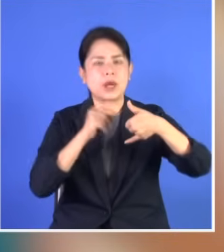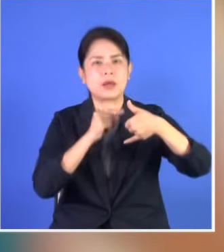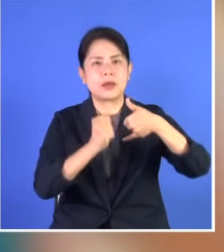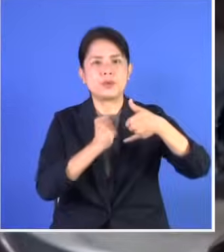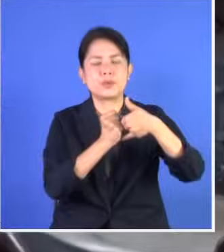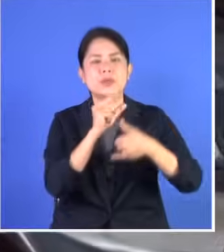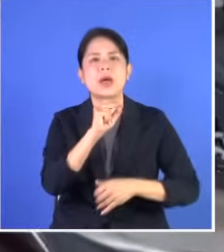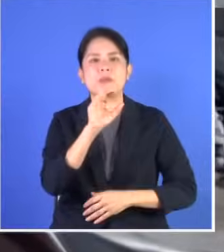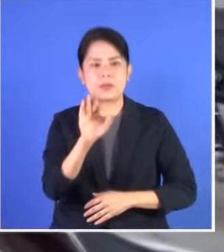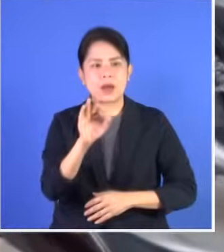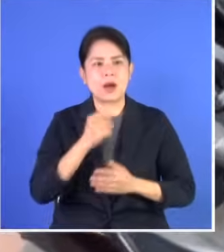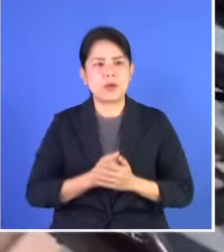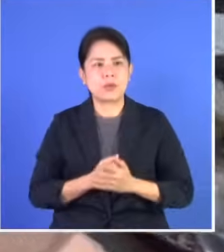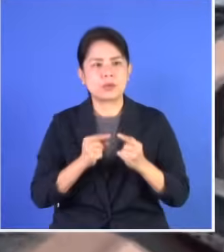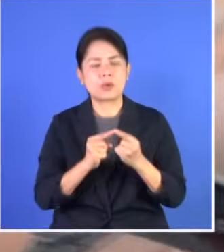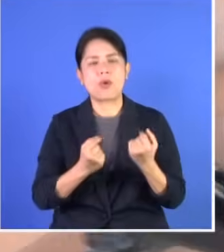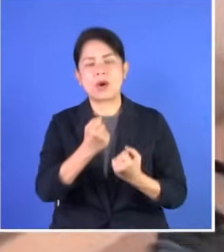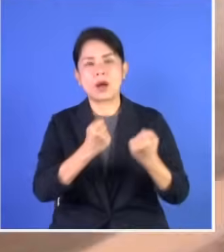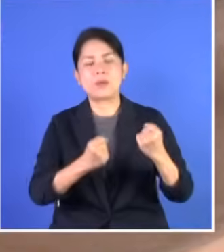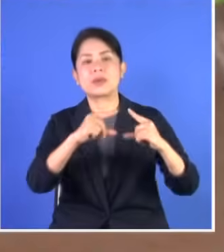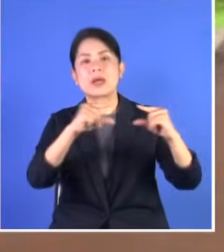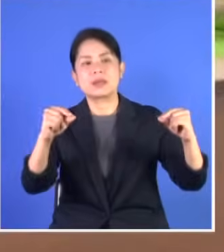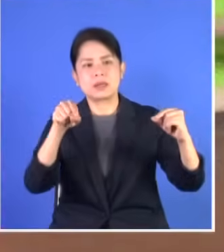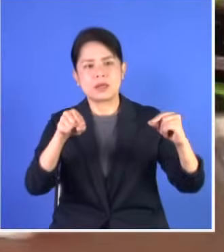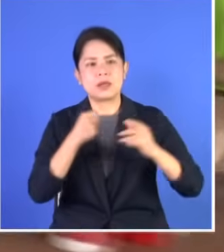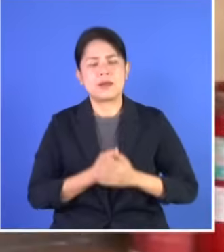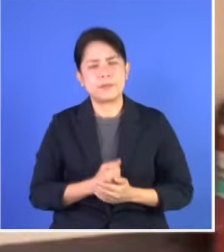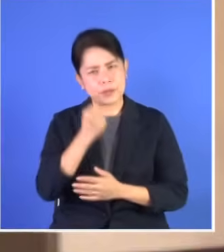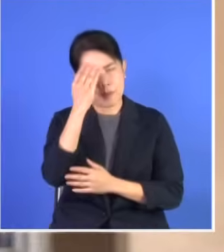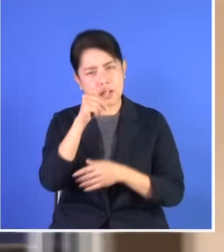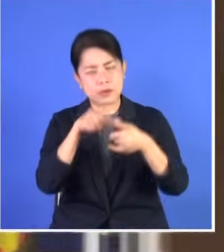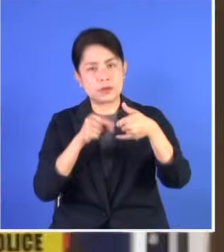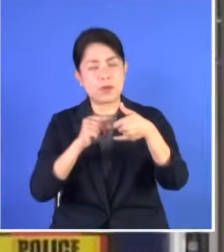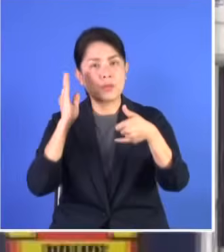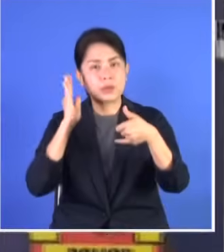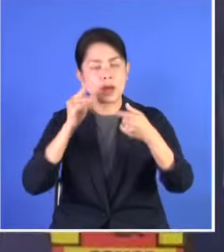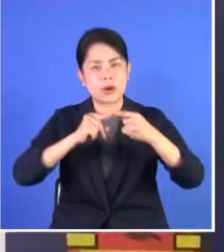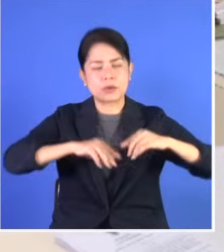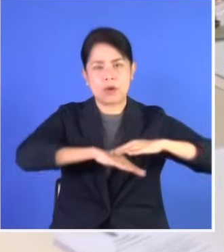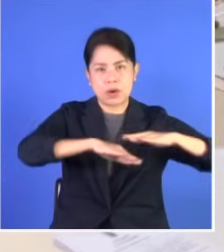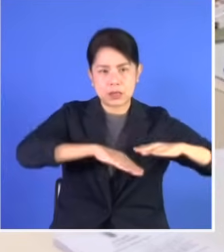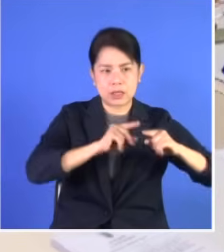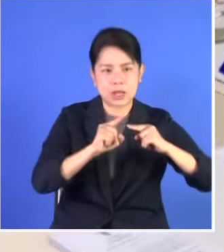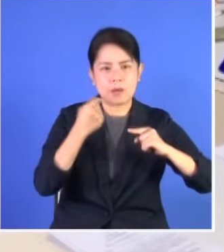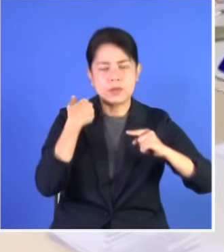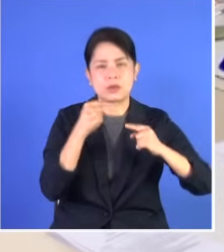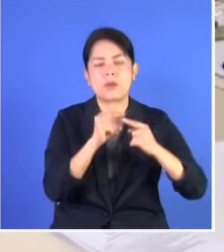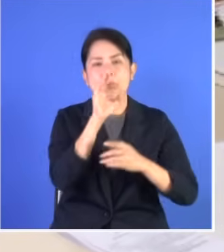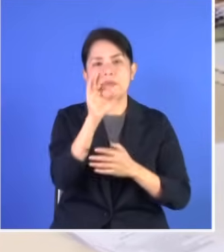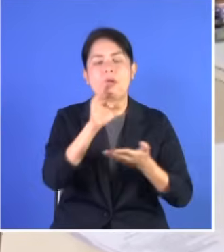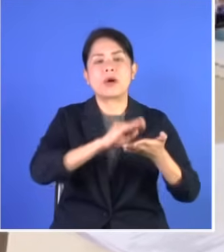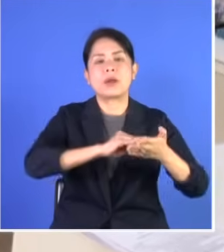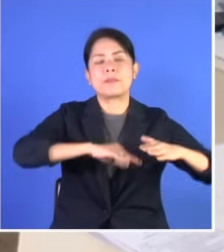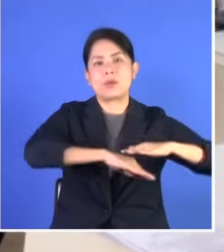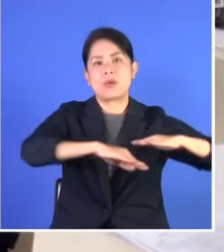แท็กซี่เป็นผู้โพสต์นะไปติดตามความคืบหน้าในเรื่องนี้หลังจากที่เขาเนี่ยก็เอาเอกสารต่างๆเนี่ยครับไปแจ้งความไว้แต่ว่าคดียัง